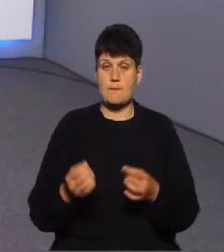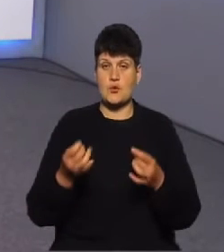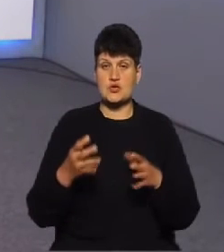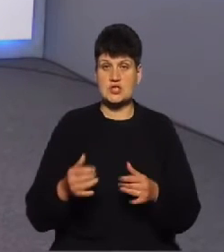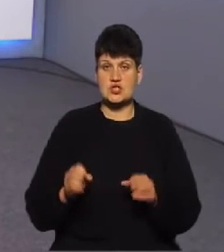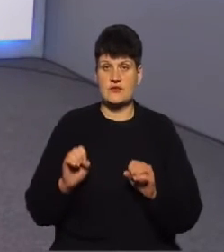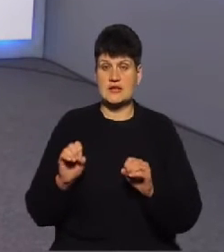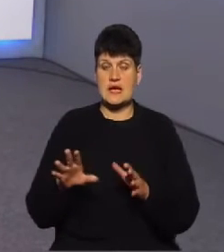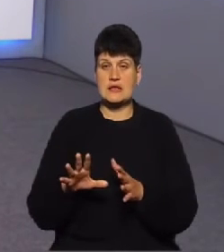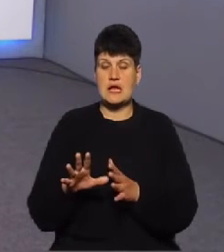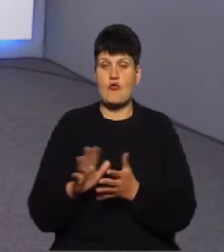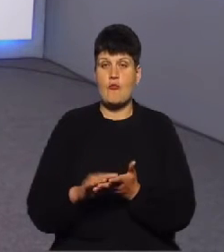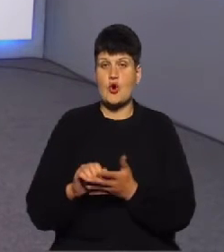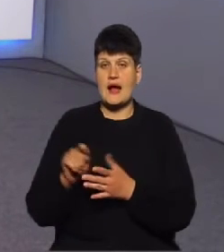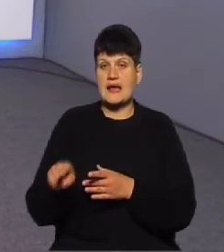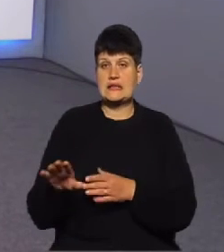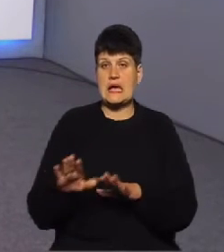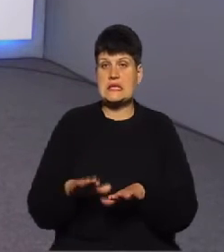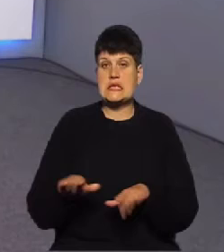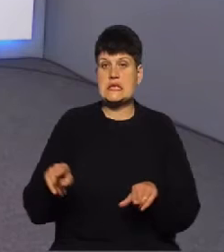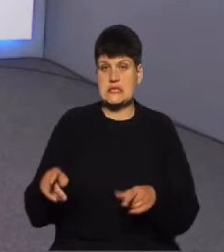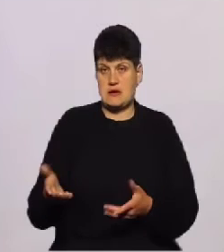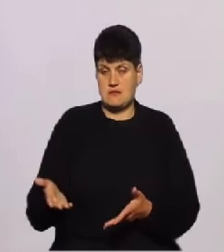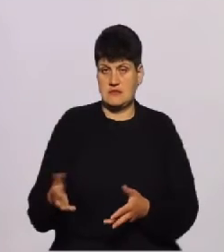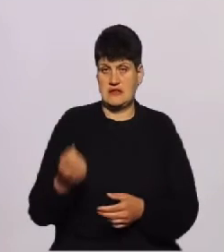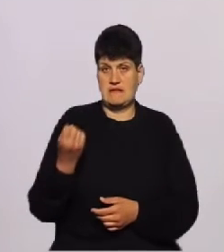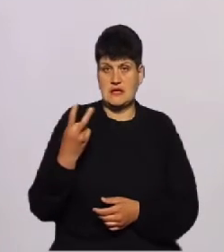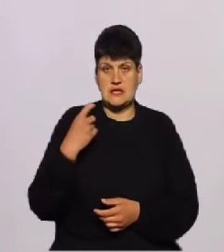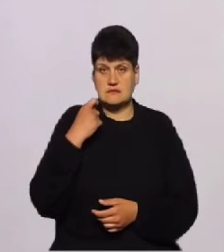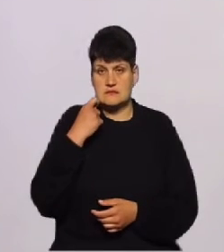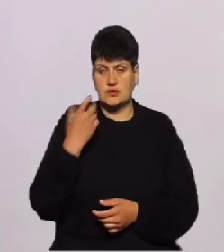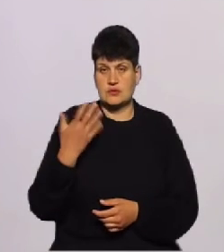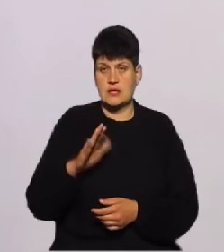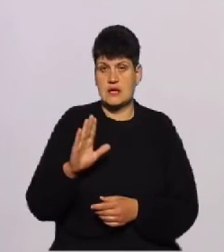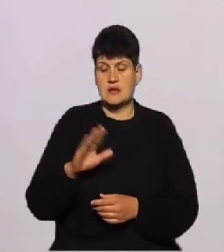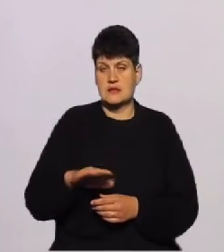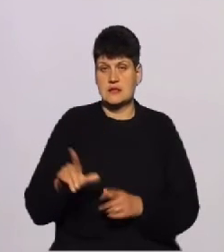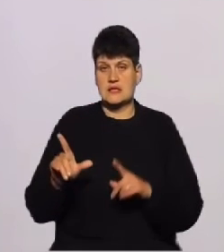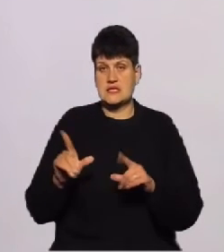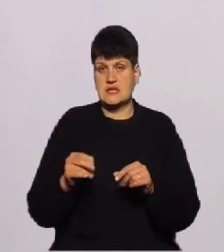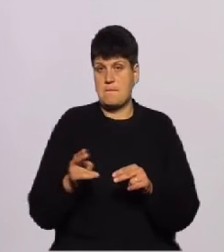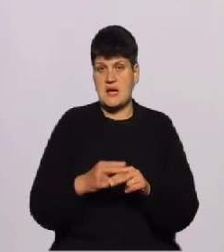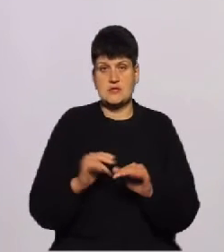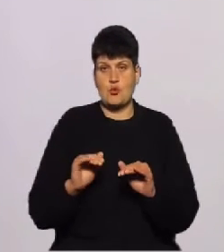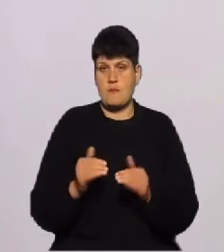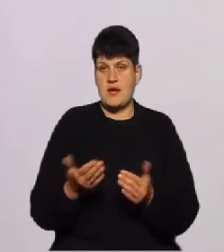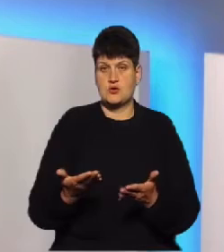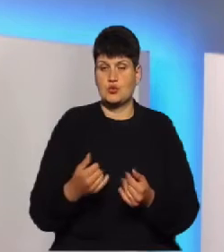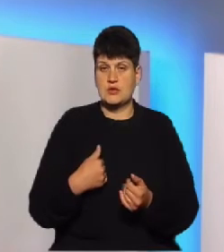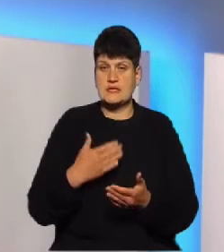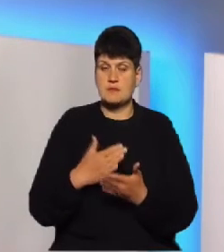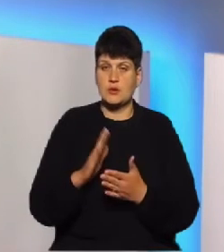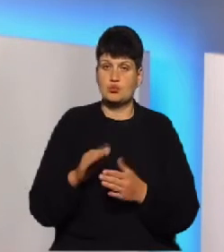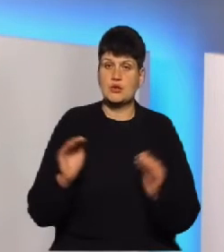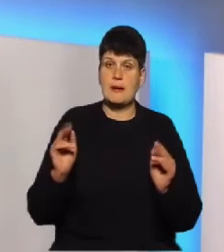в першу чергу, дітям, як це відбувається. Знову ж таки, 12-літні їздять собі без обмежень. Так, у нас мусить бути все одно якісь правила, якісь обмеження, в тому числі і